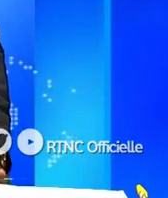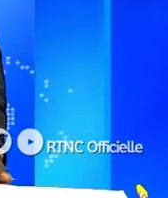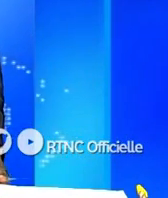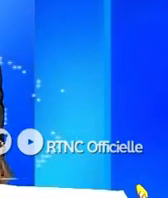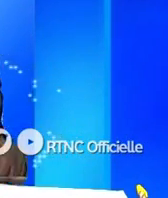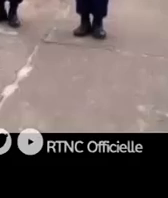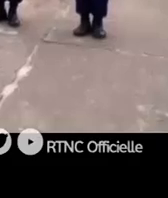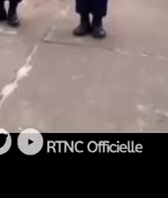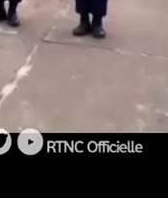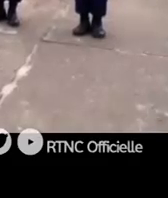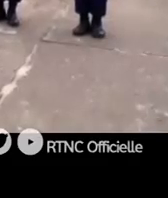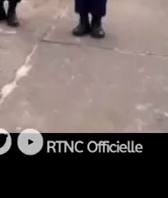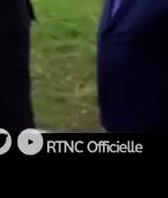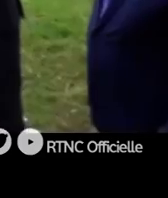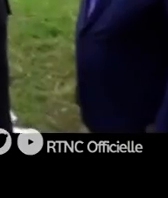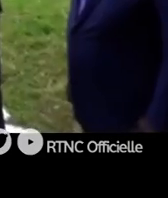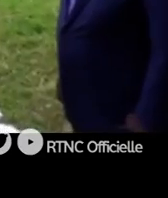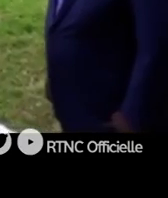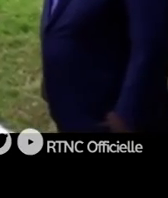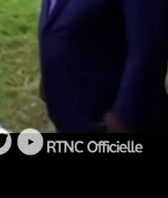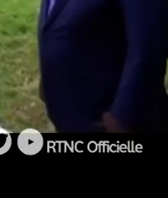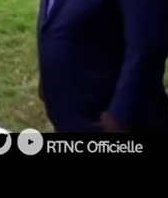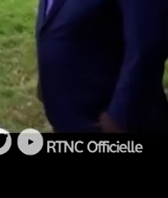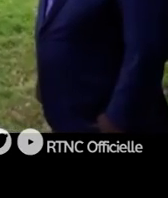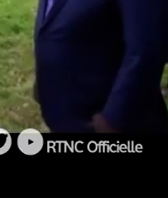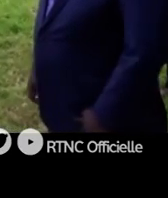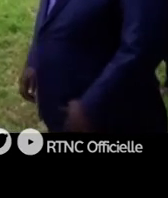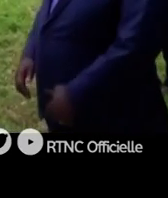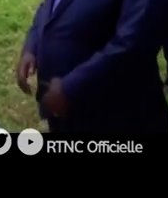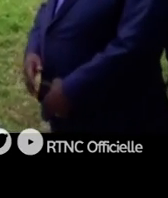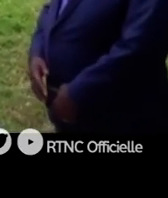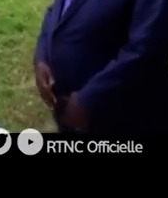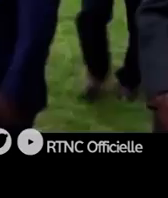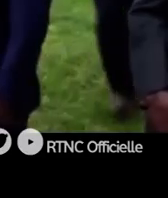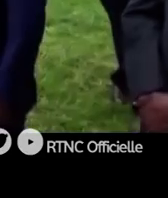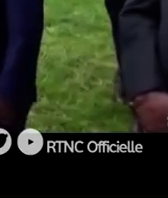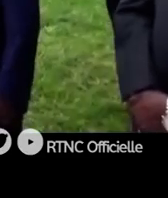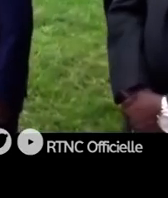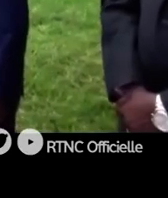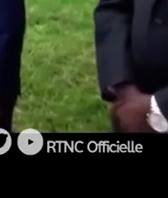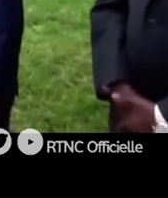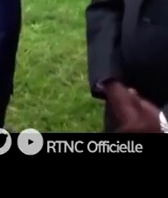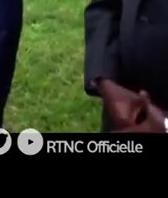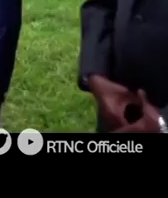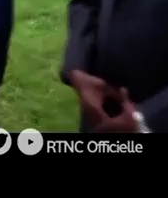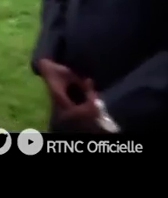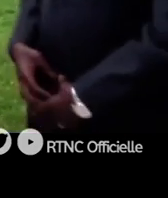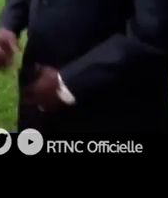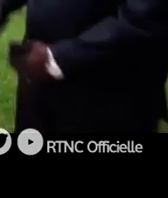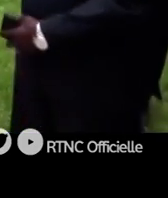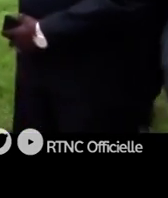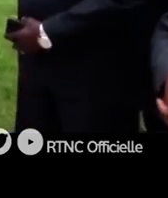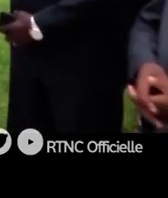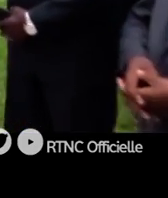Mankoutima. La première visite. En une année seulement, le service national des approvisionnements et de l'imprimerie